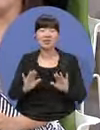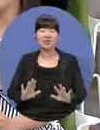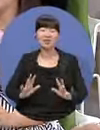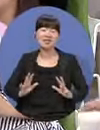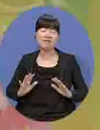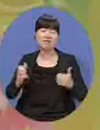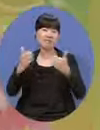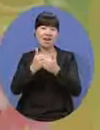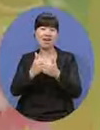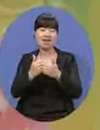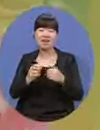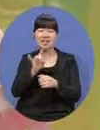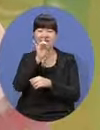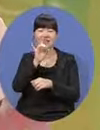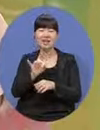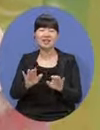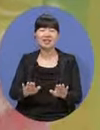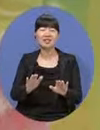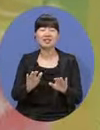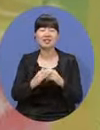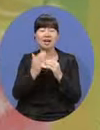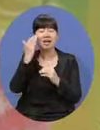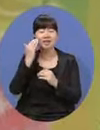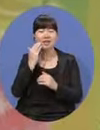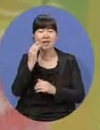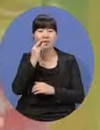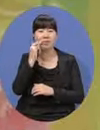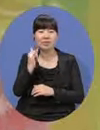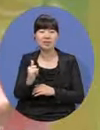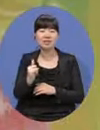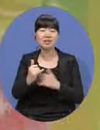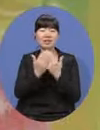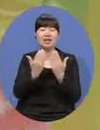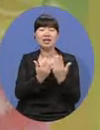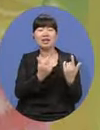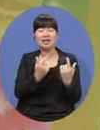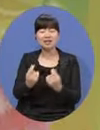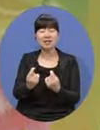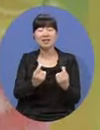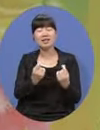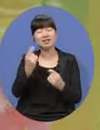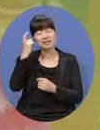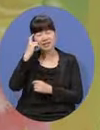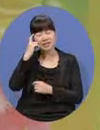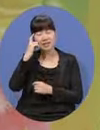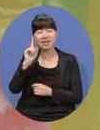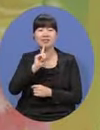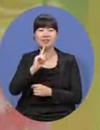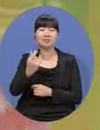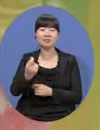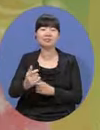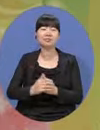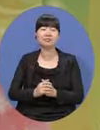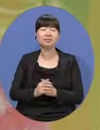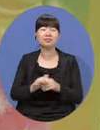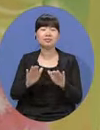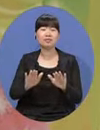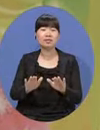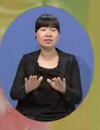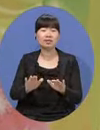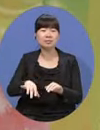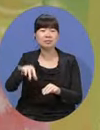되는데요 그 이거는 그냥 모든 그 대한민국의 엄마 아빠들이 다 갖고 계시는 비슷한 생각이신 거 같은데요 자